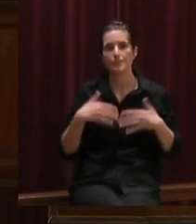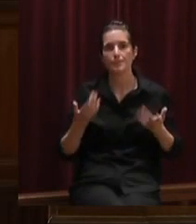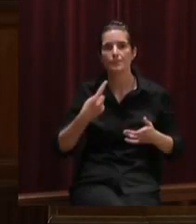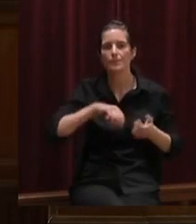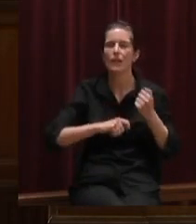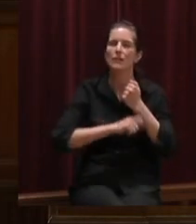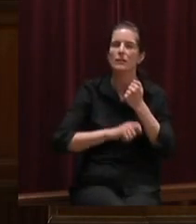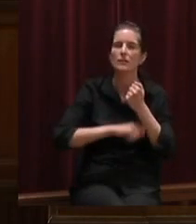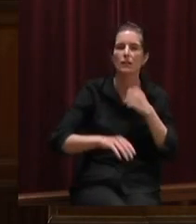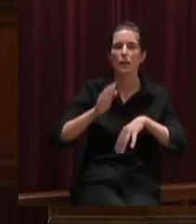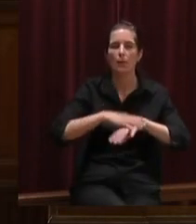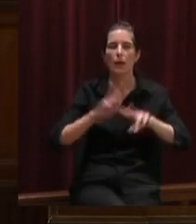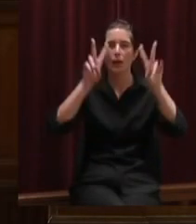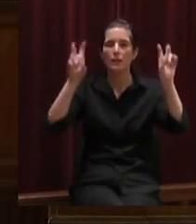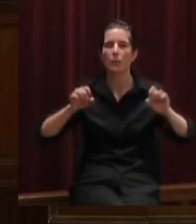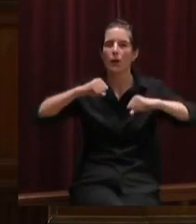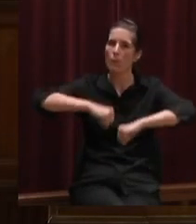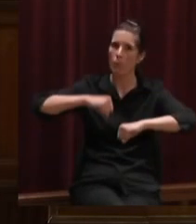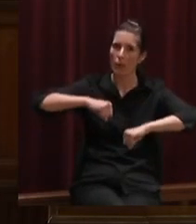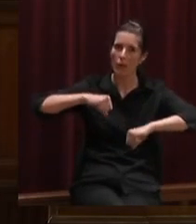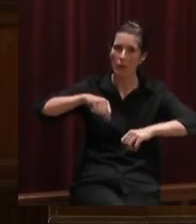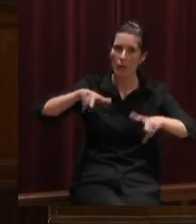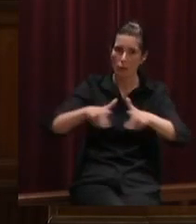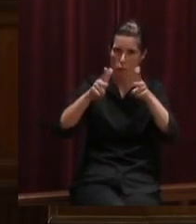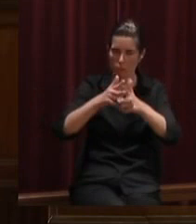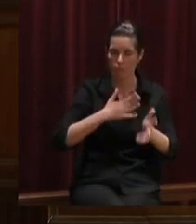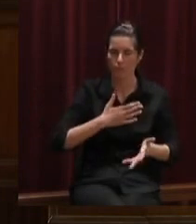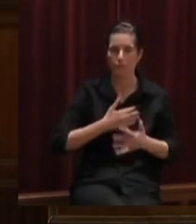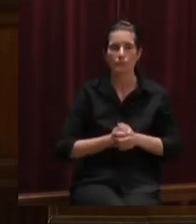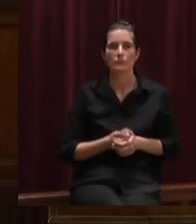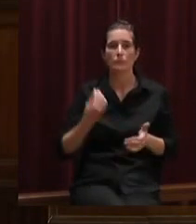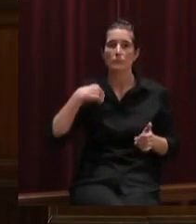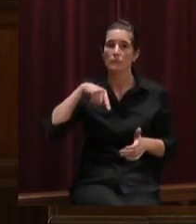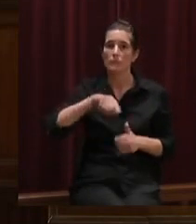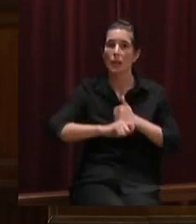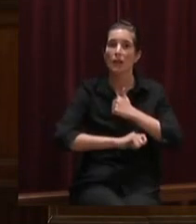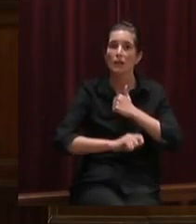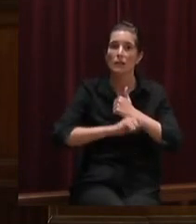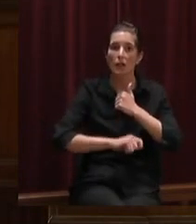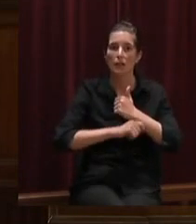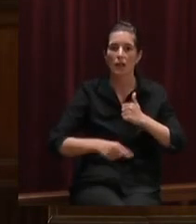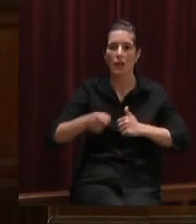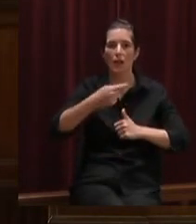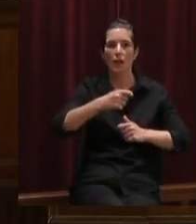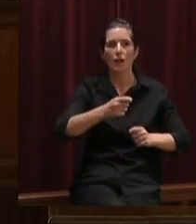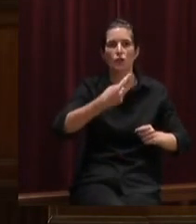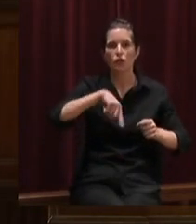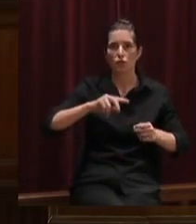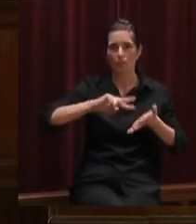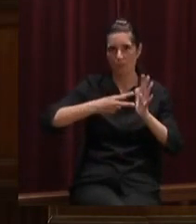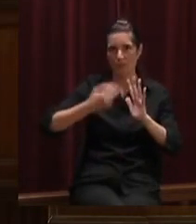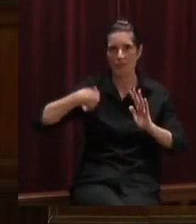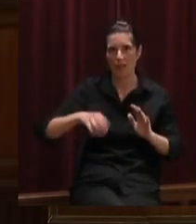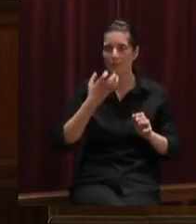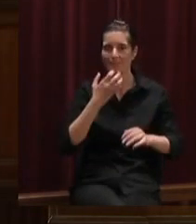cronicitat i l'envelliment de la nostra població, una estratègia que ens ha duit a posar en marxa projectes emblemàtics com les reconversions dels hospitals del